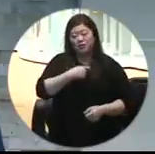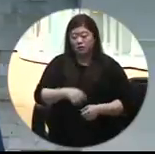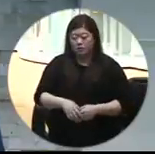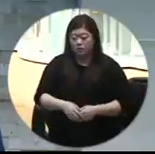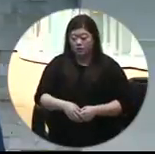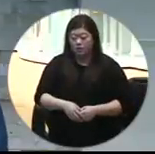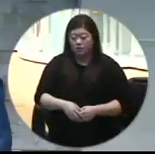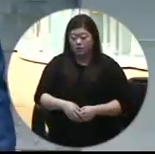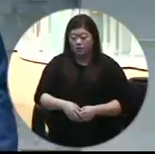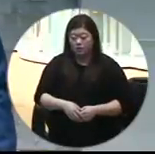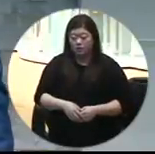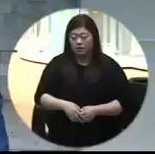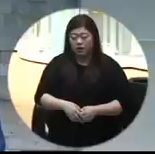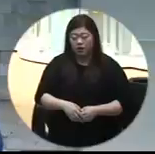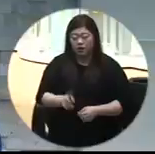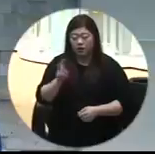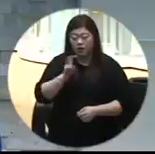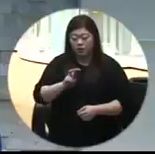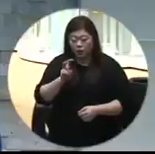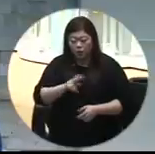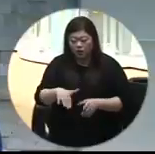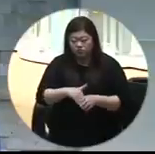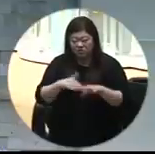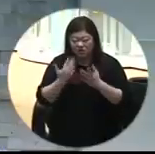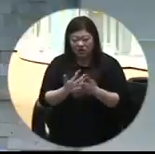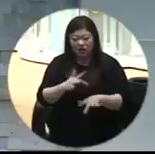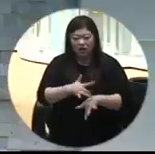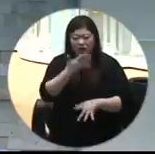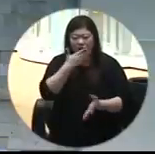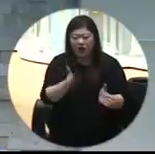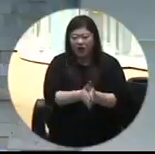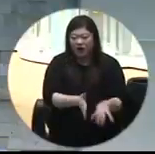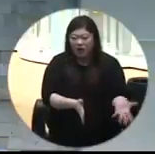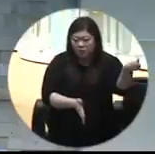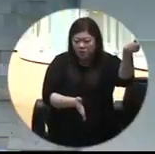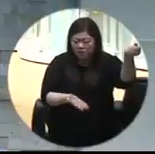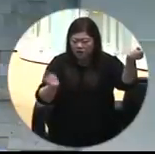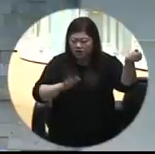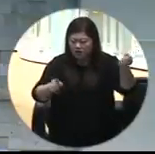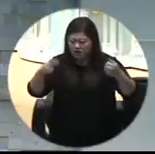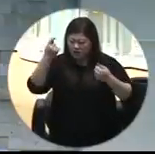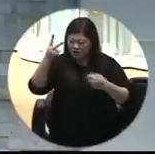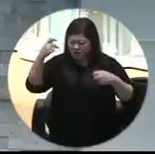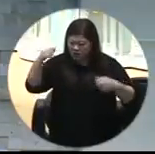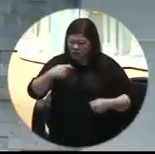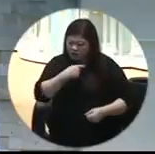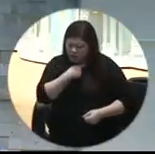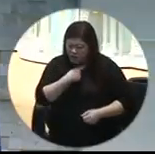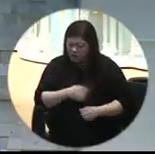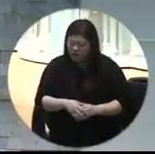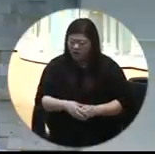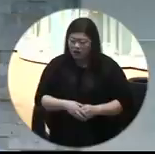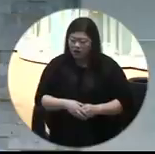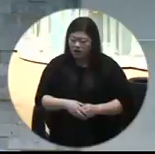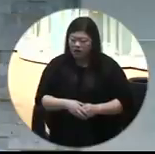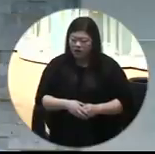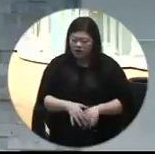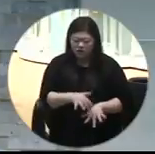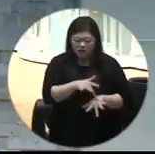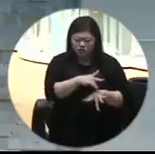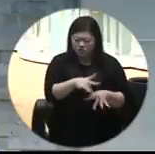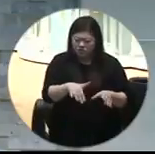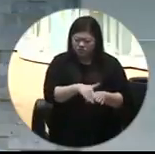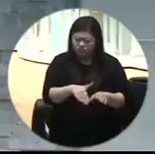귀신 문화를 그럼 어떻게 하면 되느냐? 그걸 보고만 있으면 되겠느냐? 그 못, 그걸 겁이 나서 그런 문화에서 활동 못 하느냐? 귀신 문화를